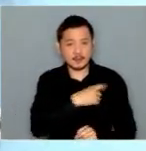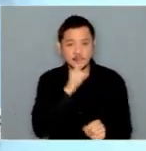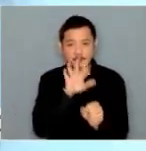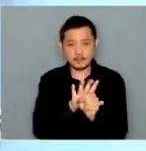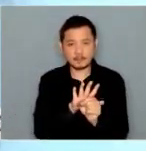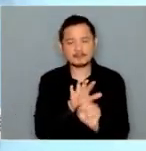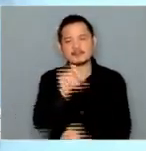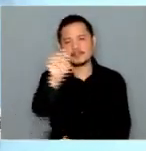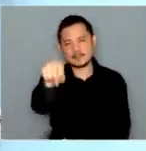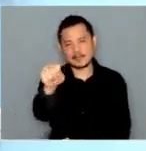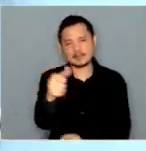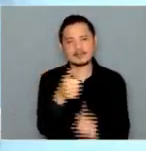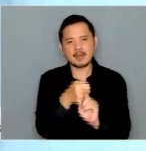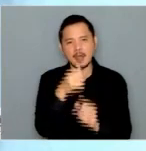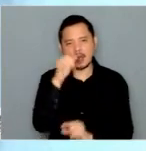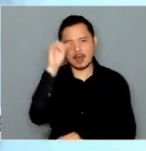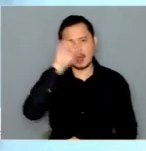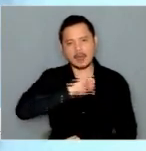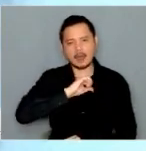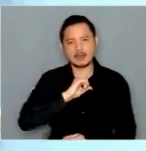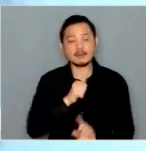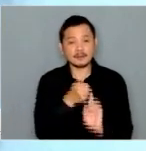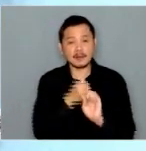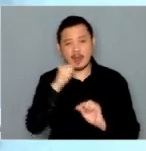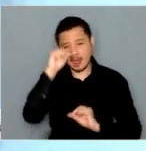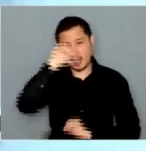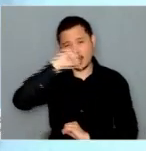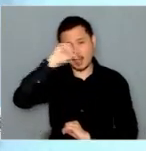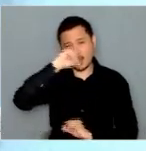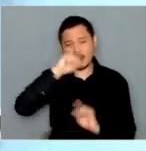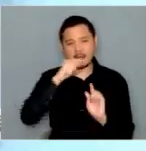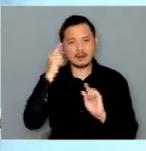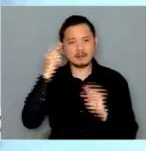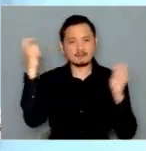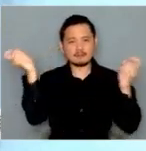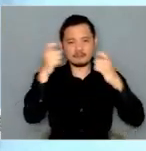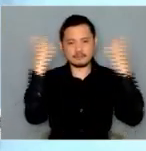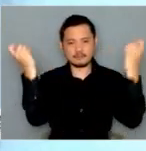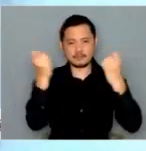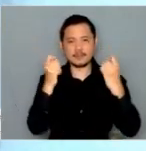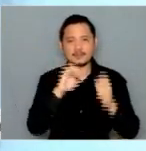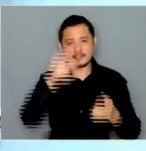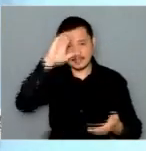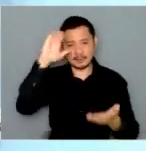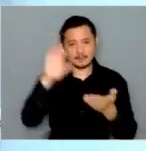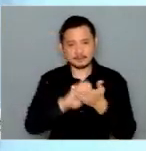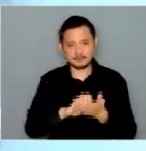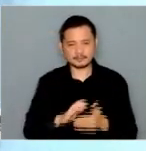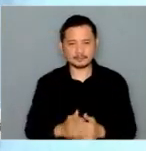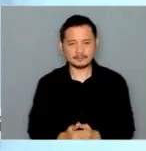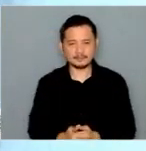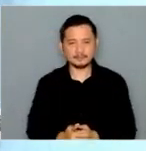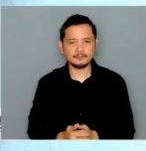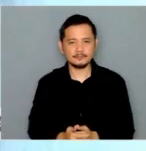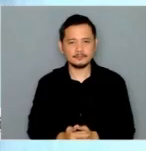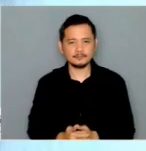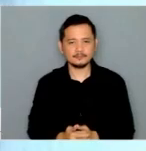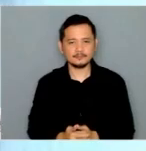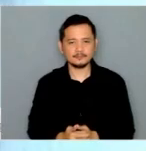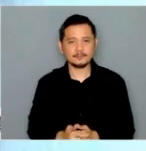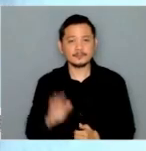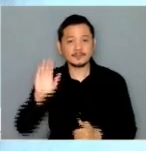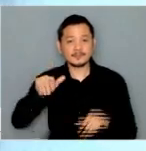si Castañeda. Uminom daw ang suspect bilang selebrasyon ng kanyang kasal kinabukasan. Naka-schedule yung kasal